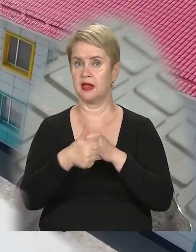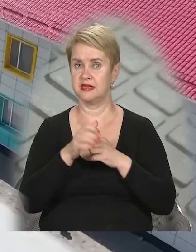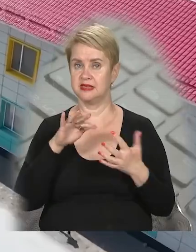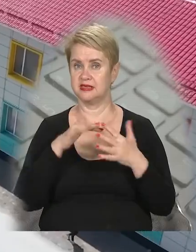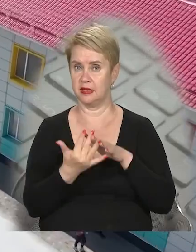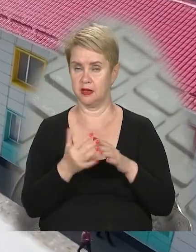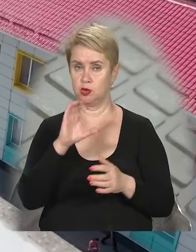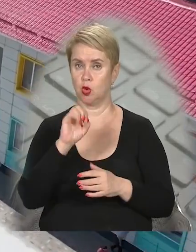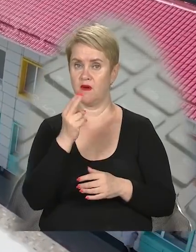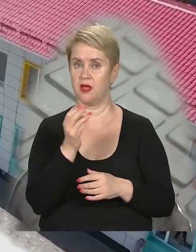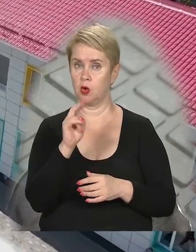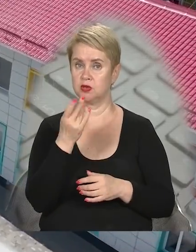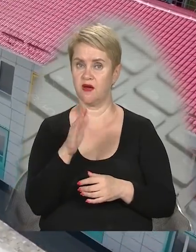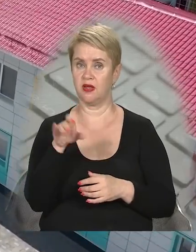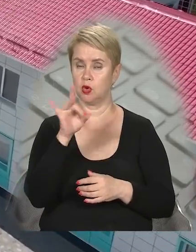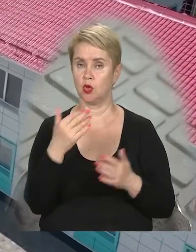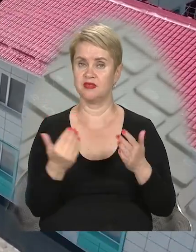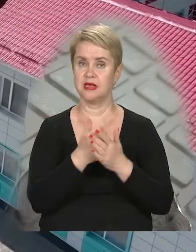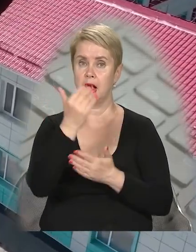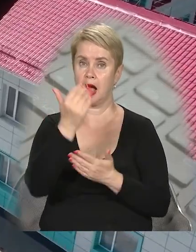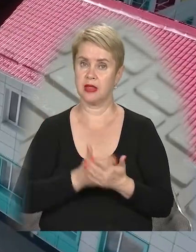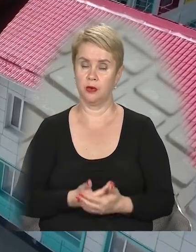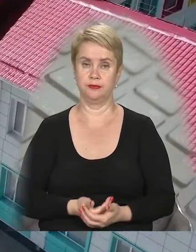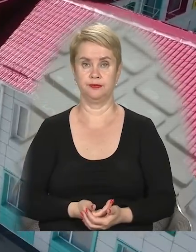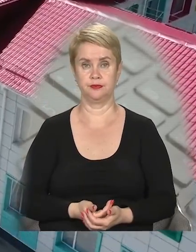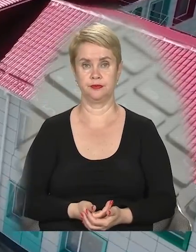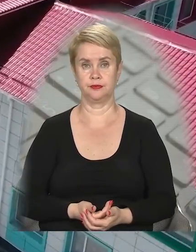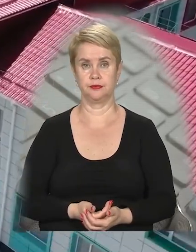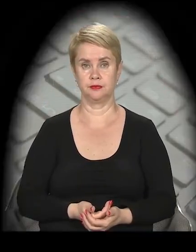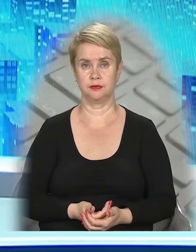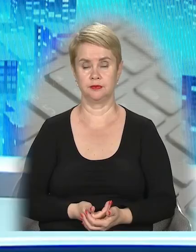сіл. Софія Куценко, Дмитро В'ятров, новини 11 каналу.